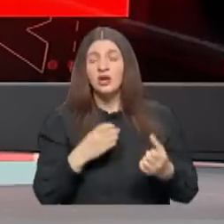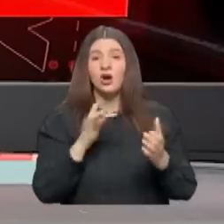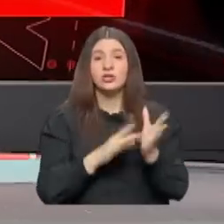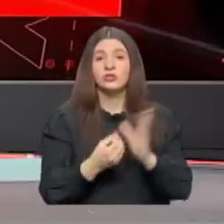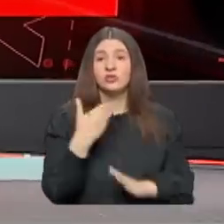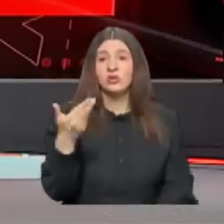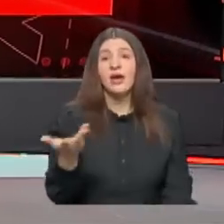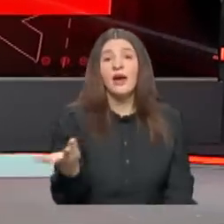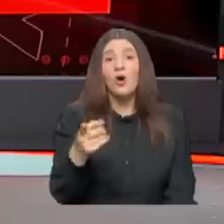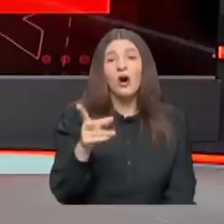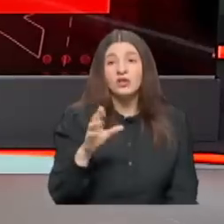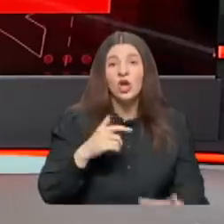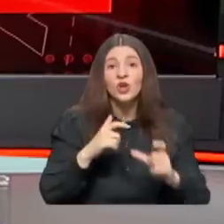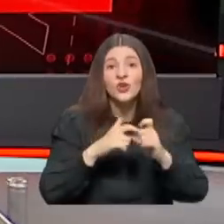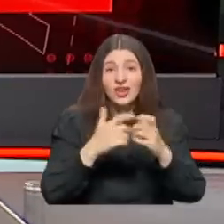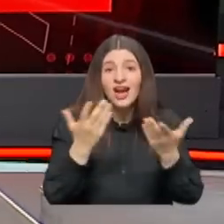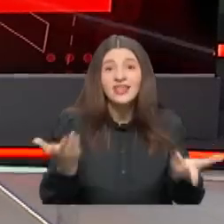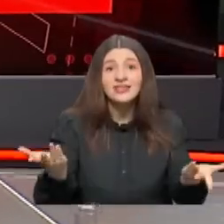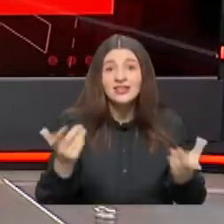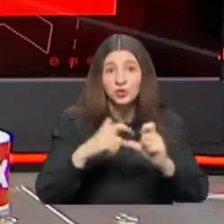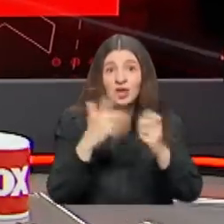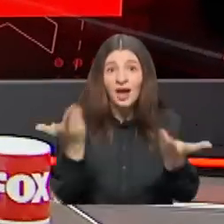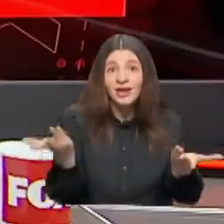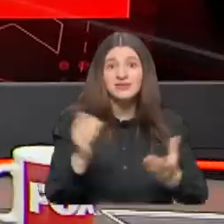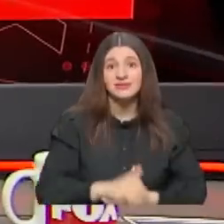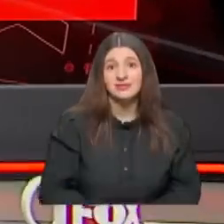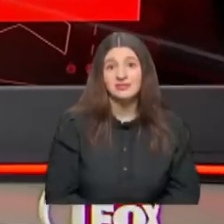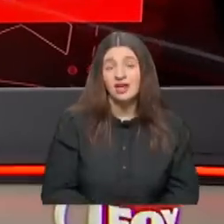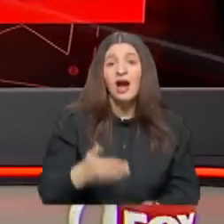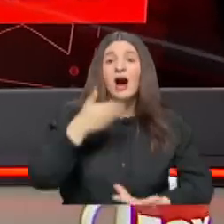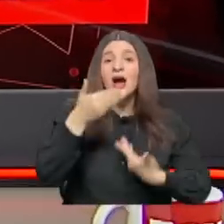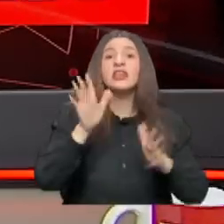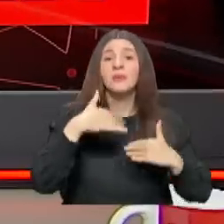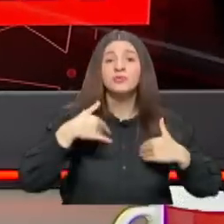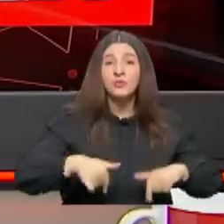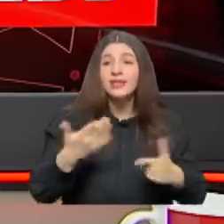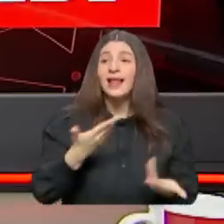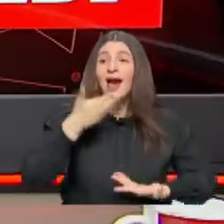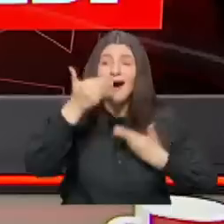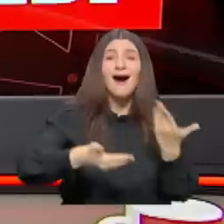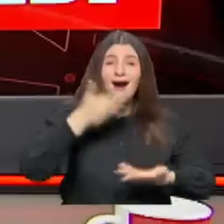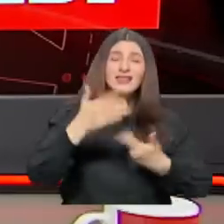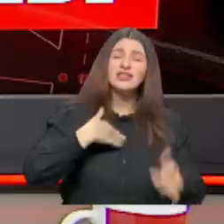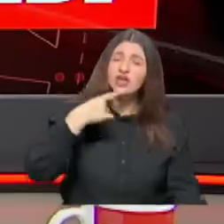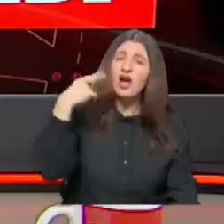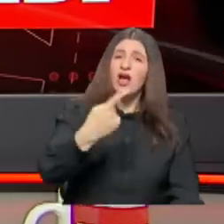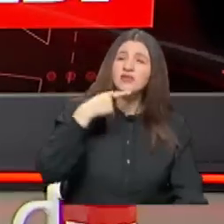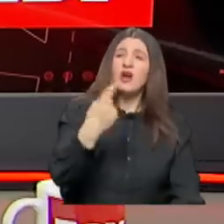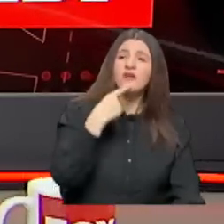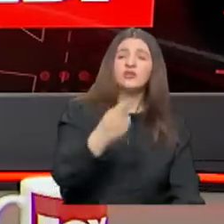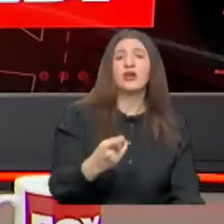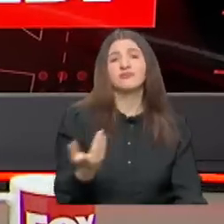çıktıktan sonra. O halde günaydın ya. Günaydın. Anlatmadık mı burada? Neler anlattık? Neler söyledik yani?